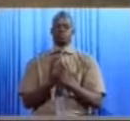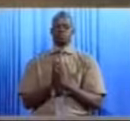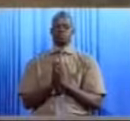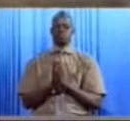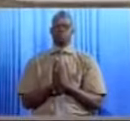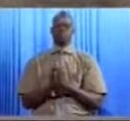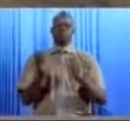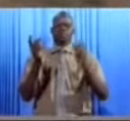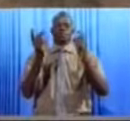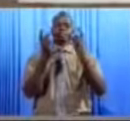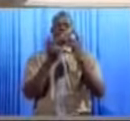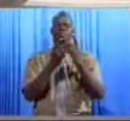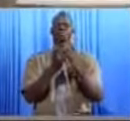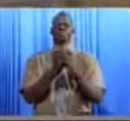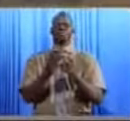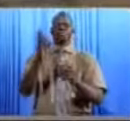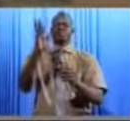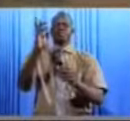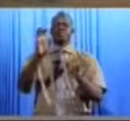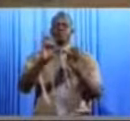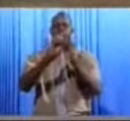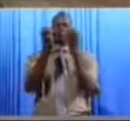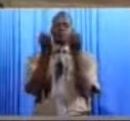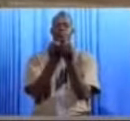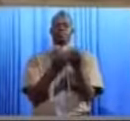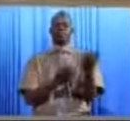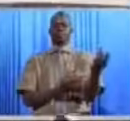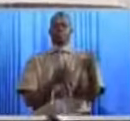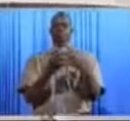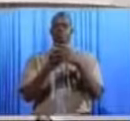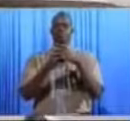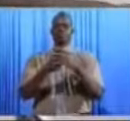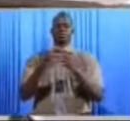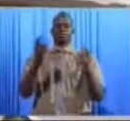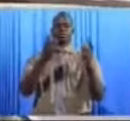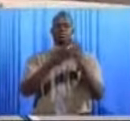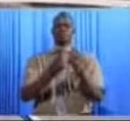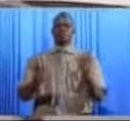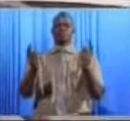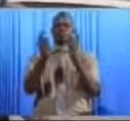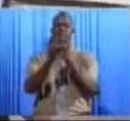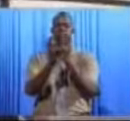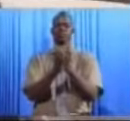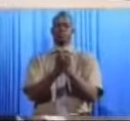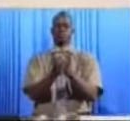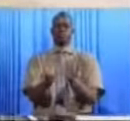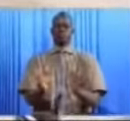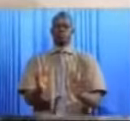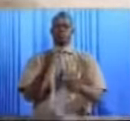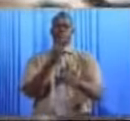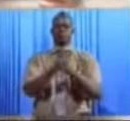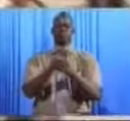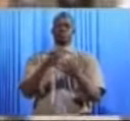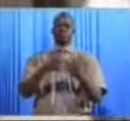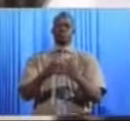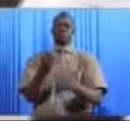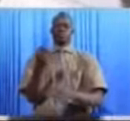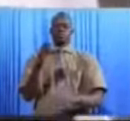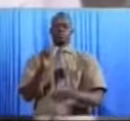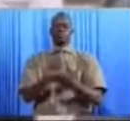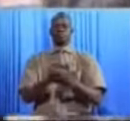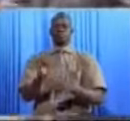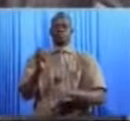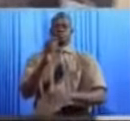première des six délégations attendues à l'ouverture de la première session ordinaire de l'année 2013 celle de côte d'ivoire